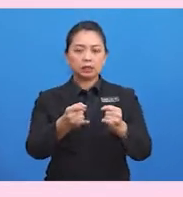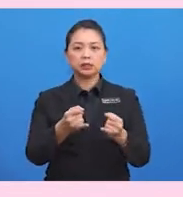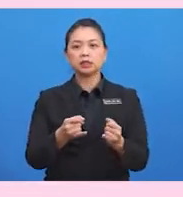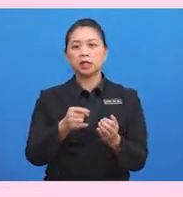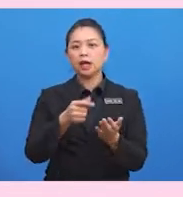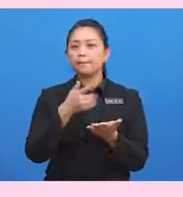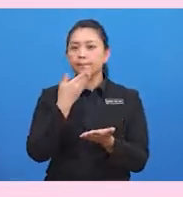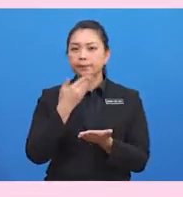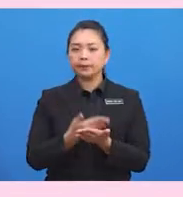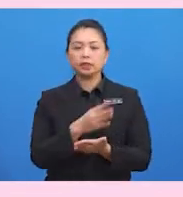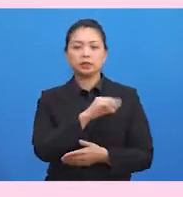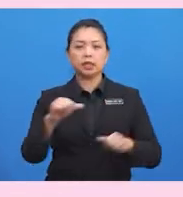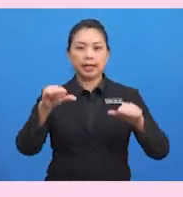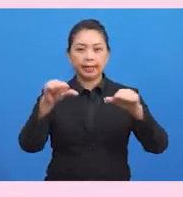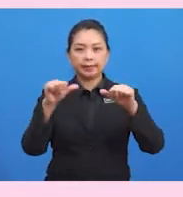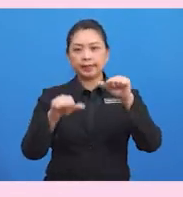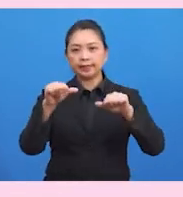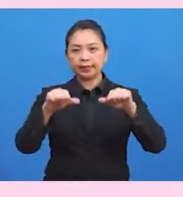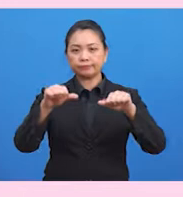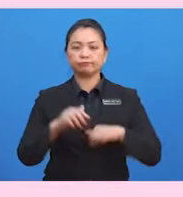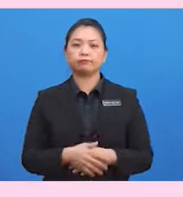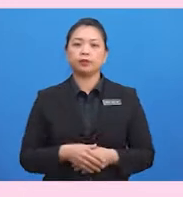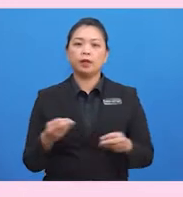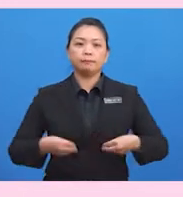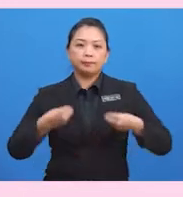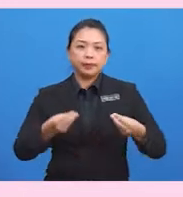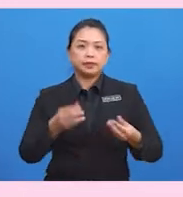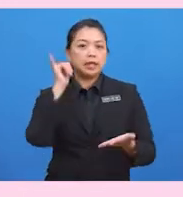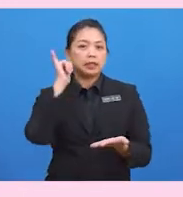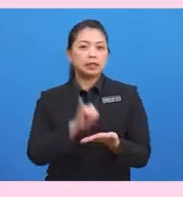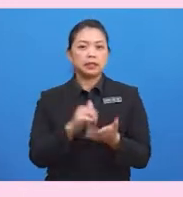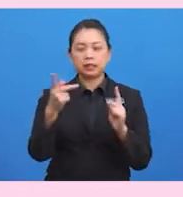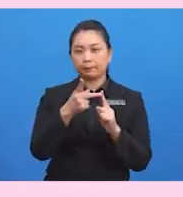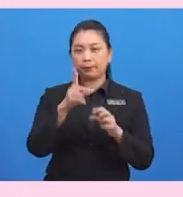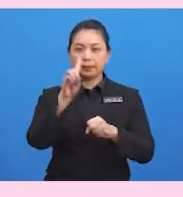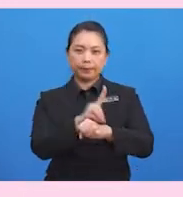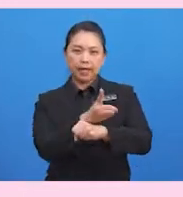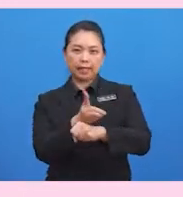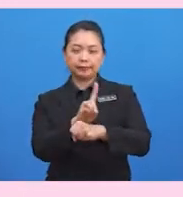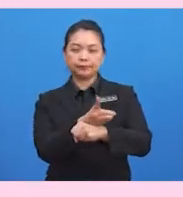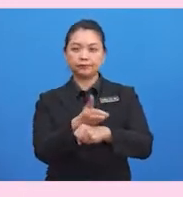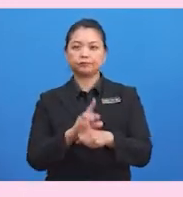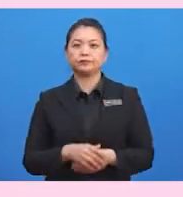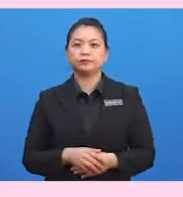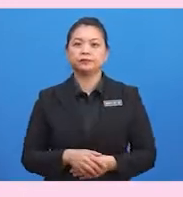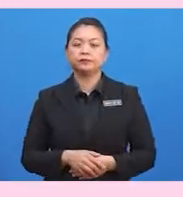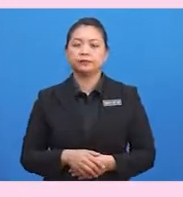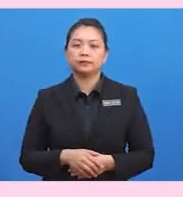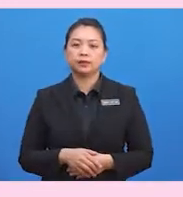lancar dan adil sekaligus memberi keyakinan kepada para pedagang